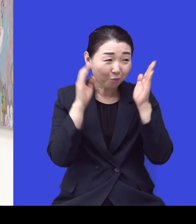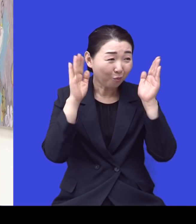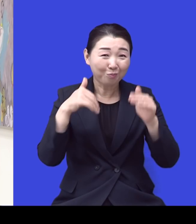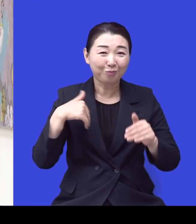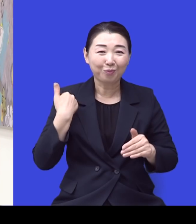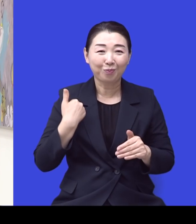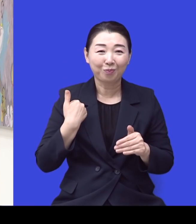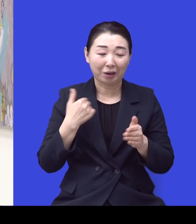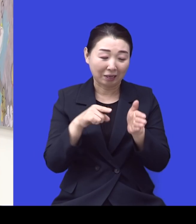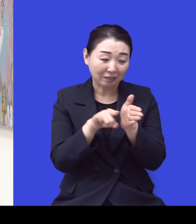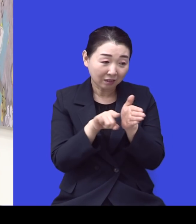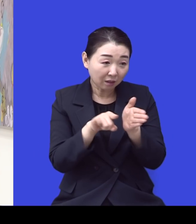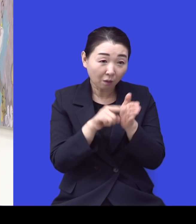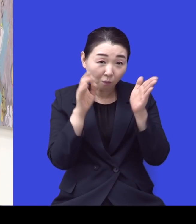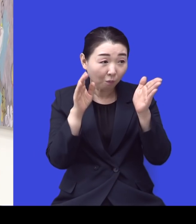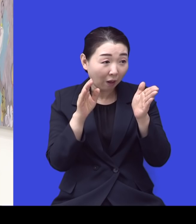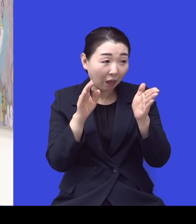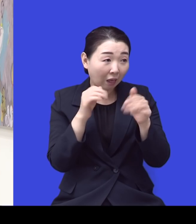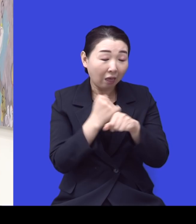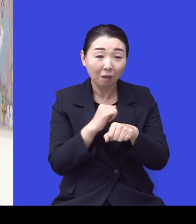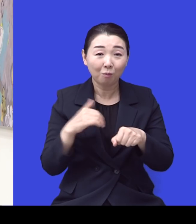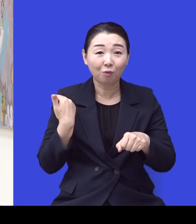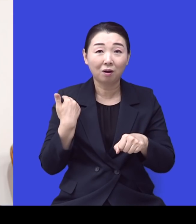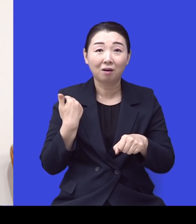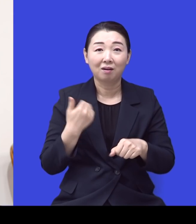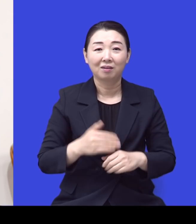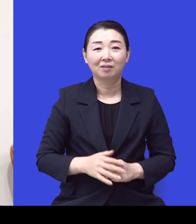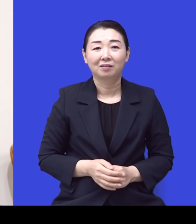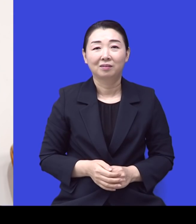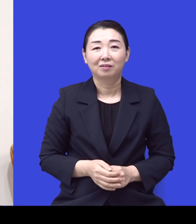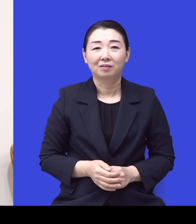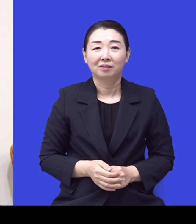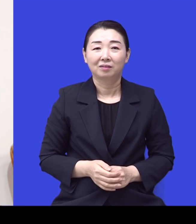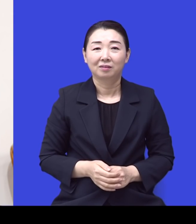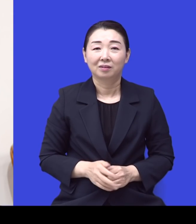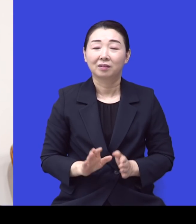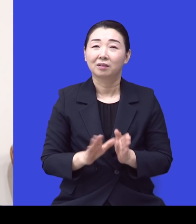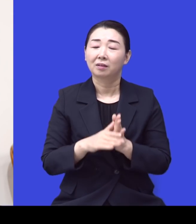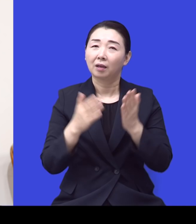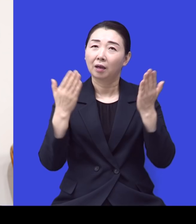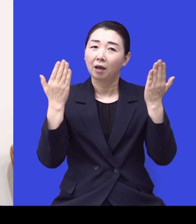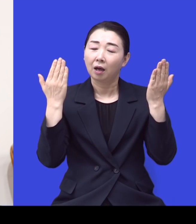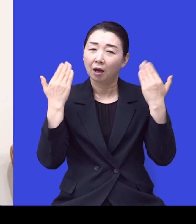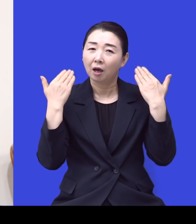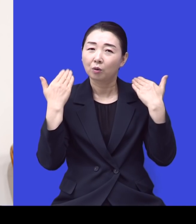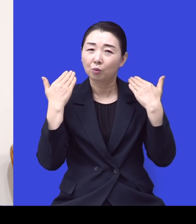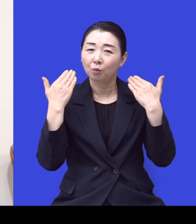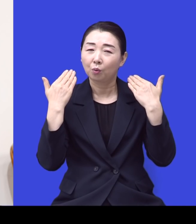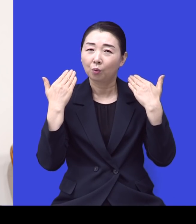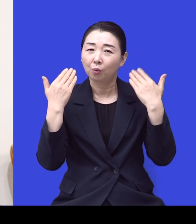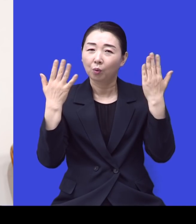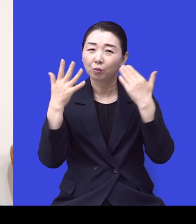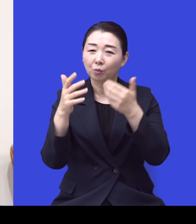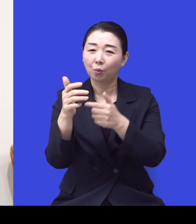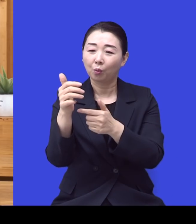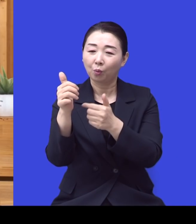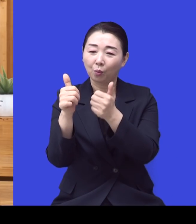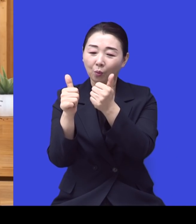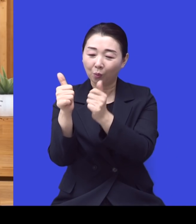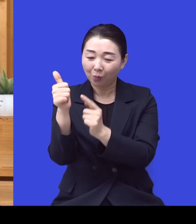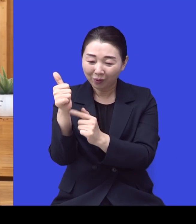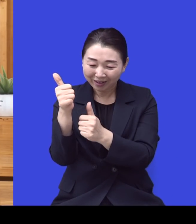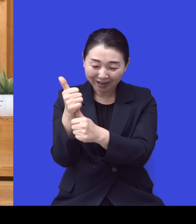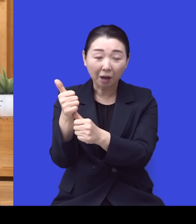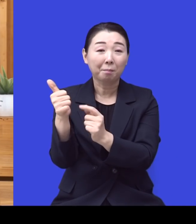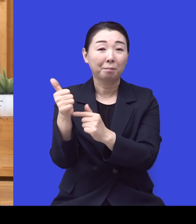예. 신학 그게 되는지 몰랐고 뭔지 몰랐는데 학교 그 당시 교감 선생님이 환일고등학교 선생님이셨거든요.